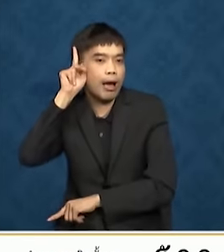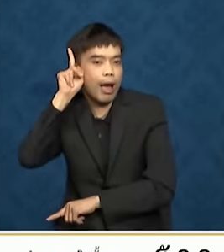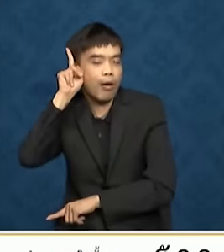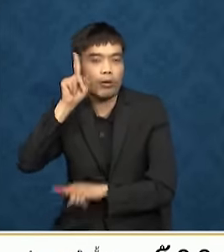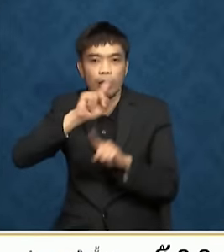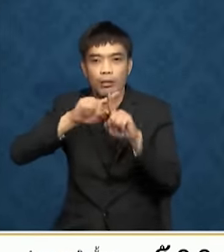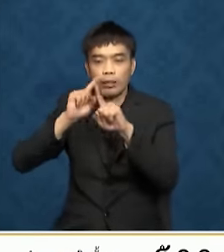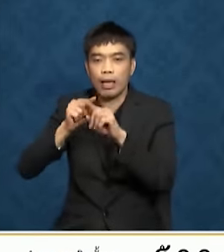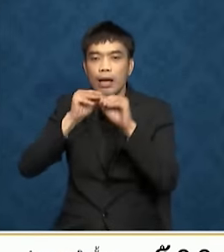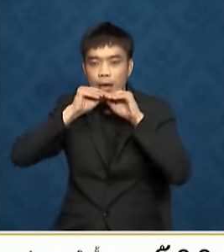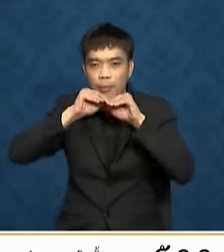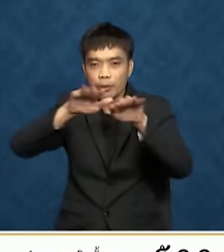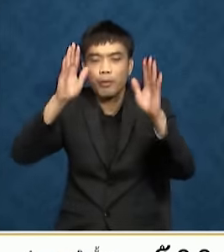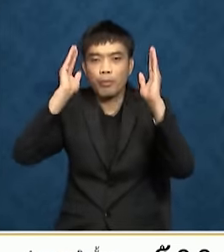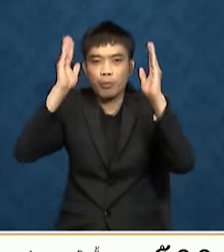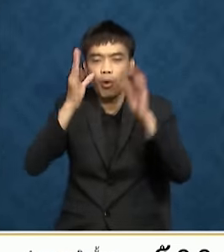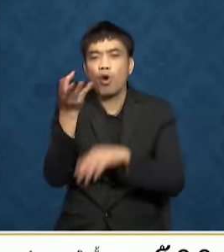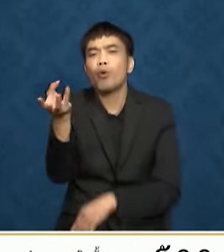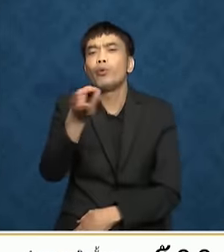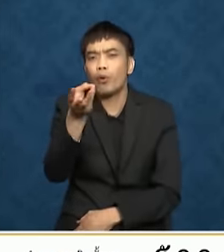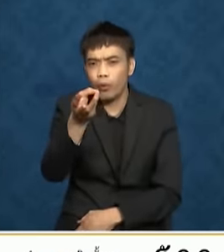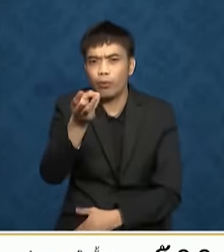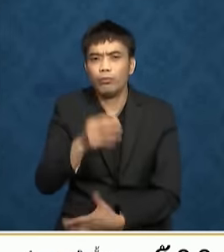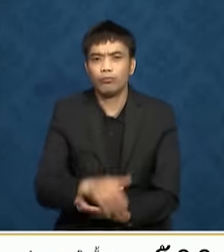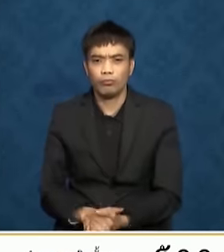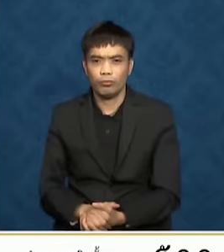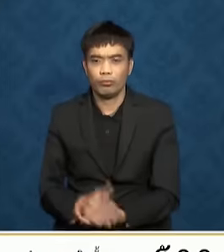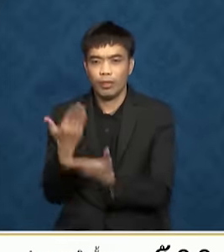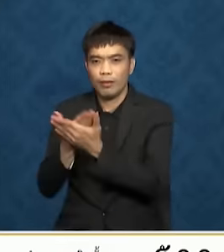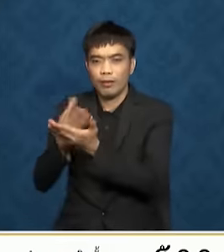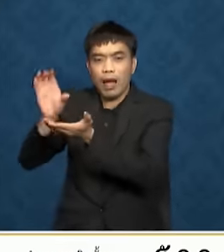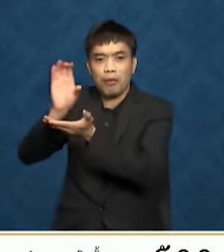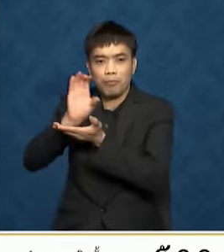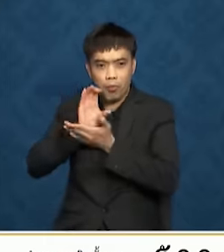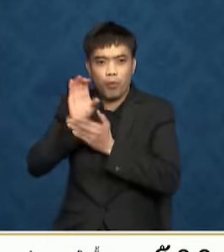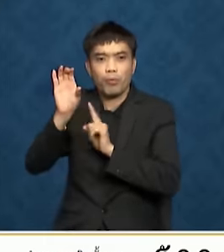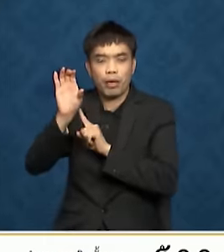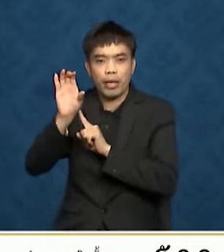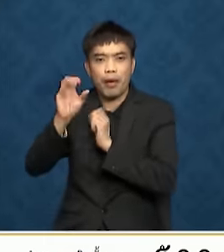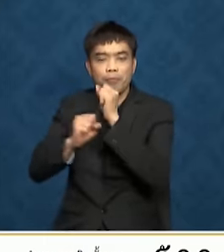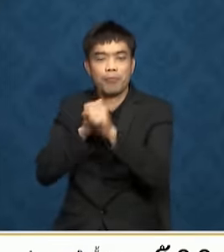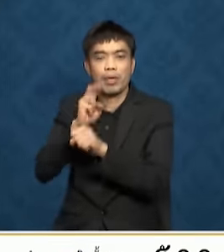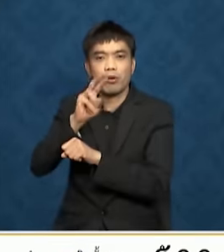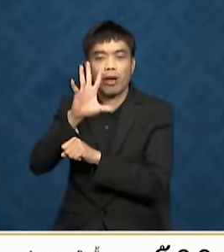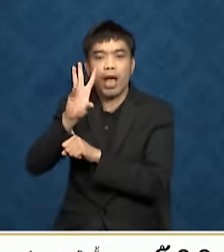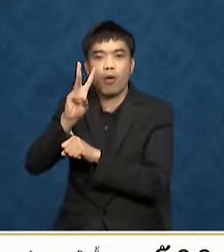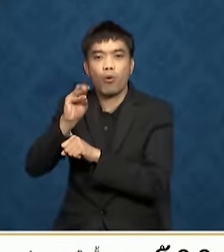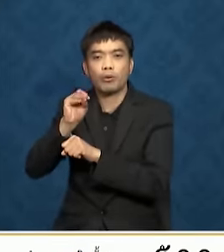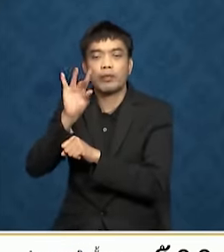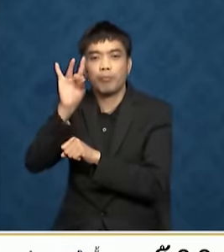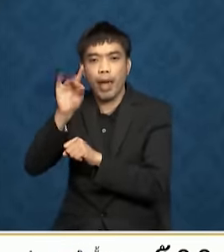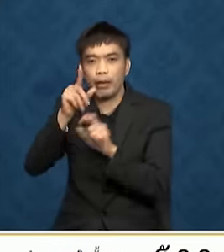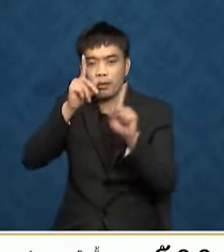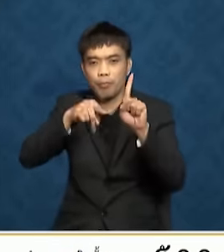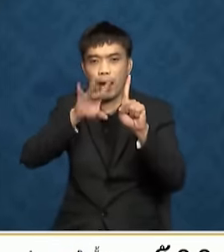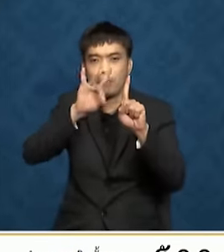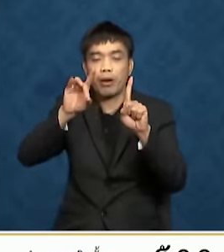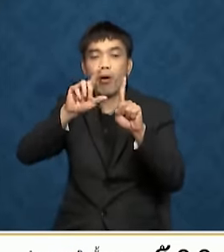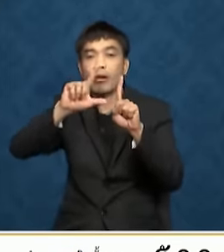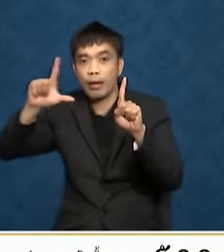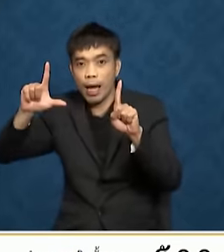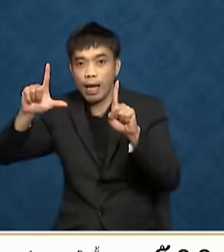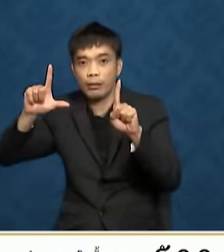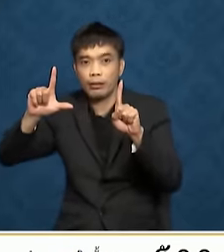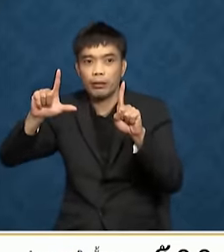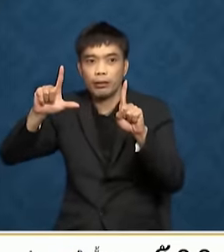เรื่องเกี่ยวกับการท่องเที่ยวเนี่ยมันน้อยมากงบประมาณที่ทำขึ้นมาตามปี 68ครับงบ PR1,800ล้านบาท